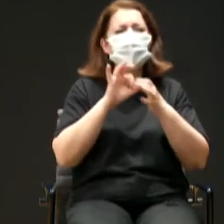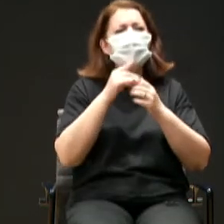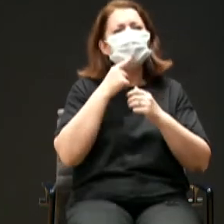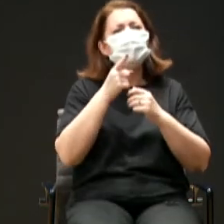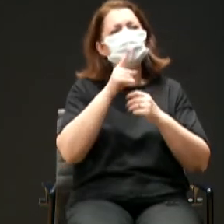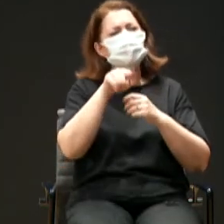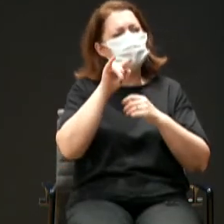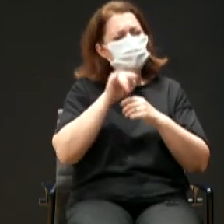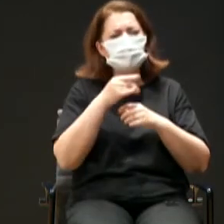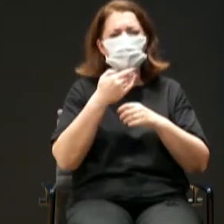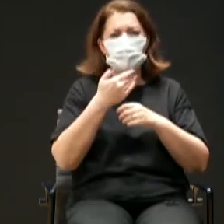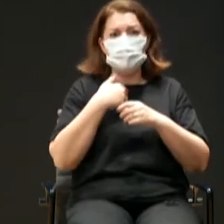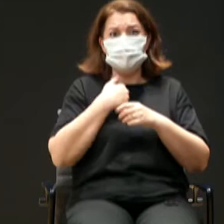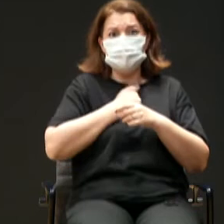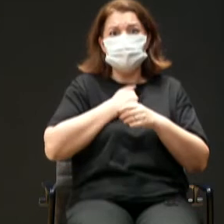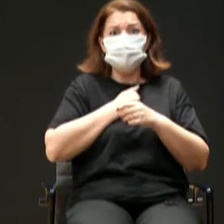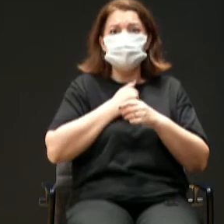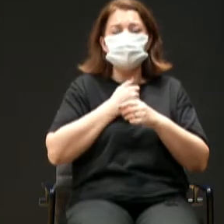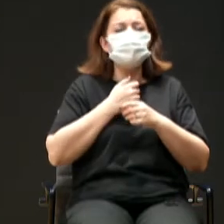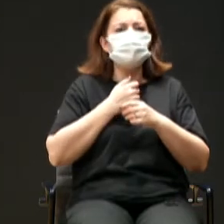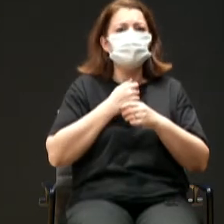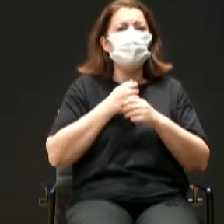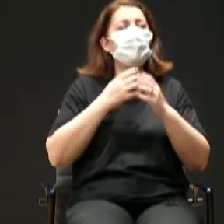Belki sert olabilir. Ama ne yapayım? İçimiz yanıyor.